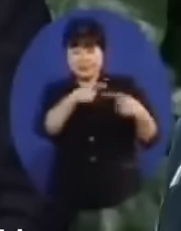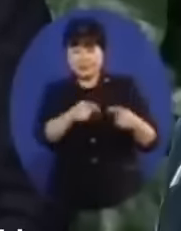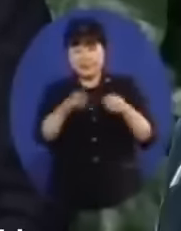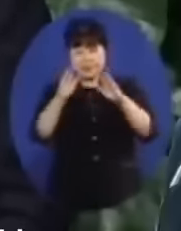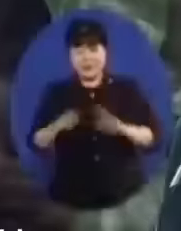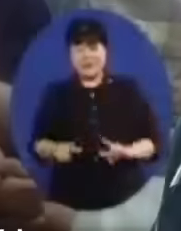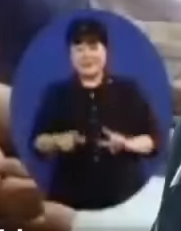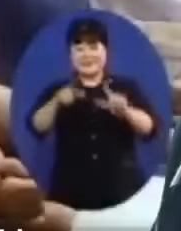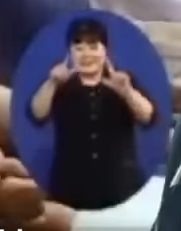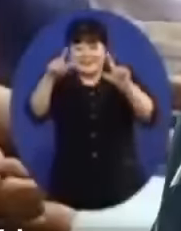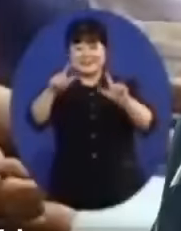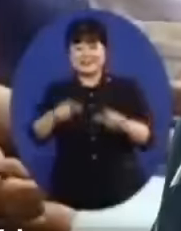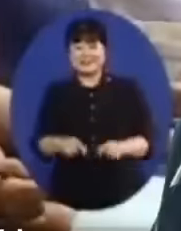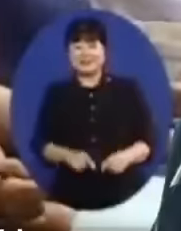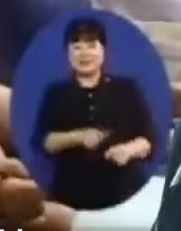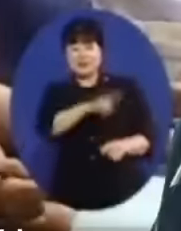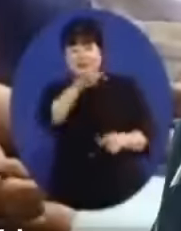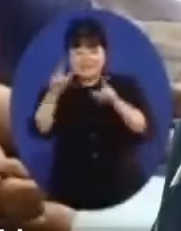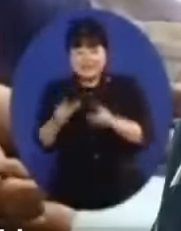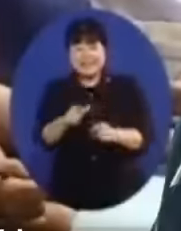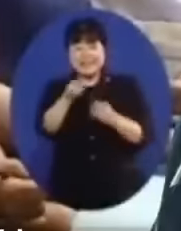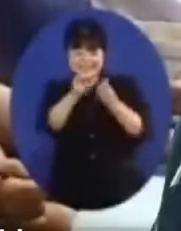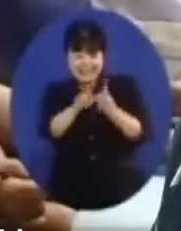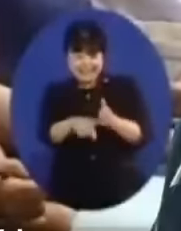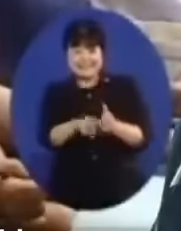오늘 우리가 사는 시대는